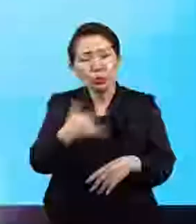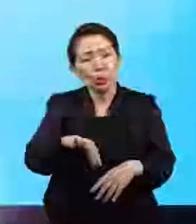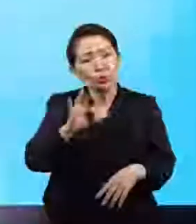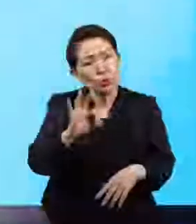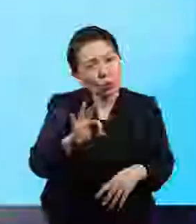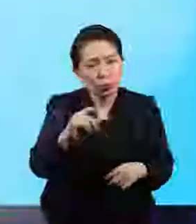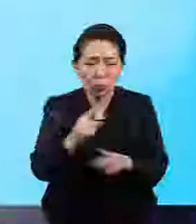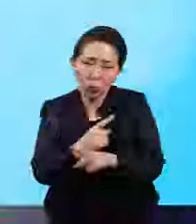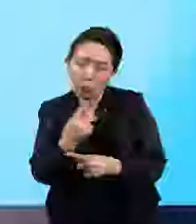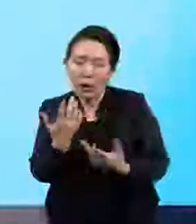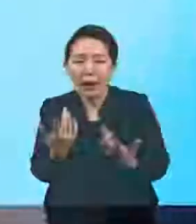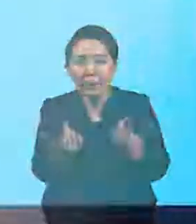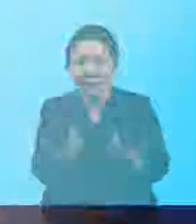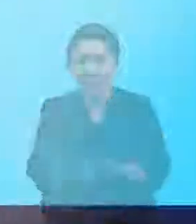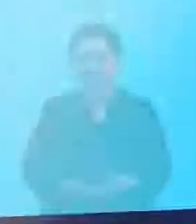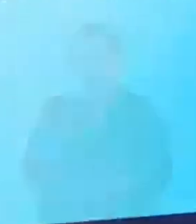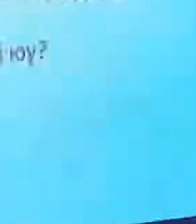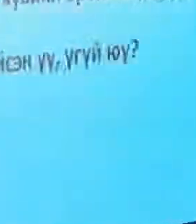үгүй юу?